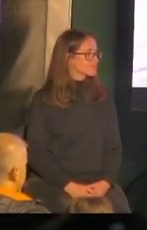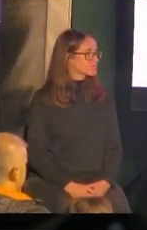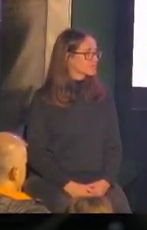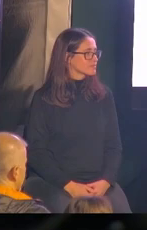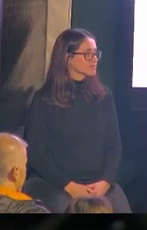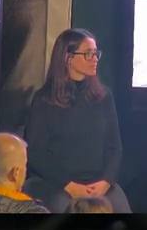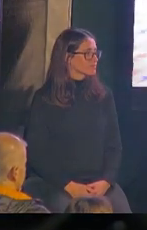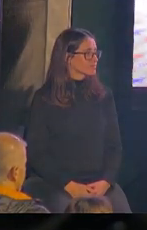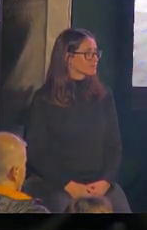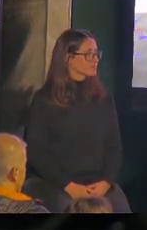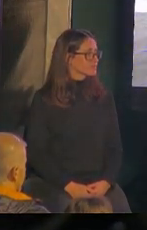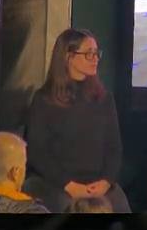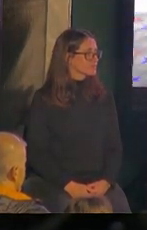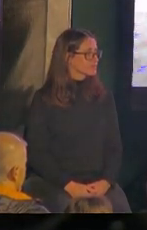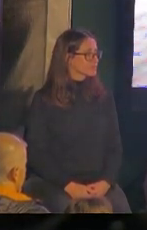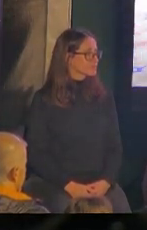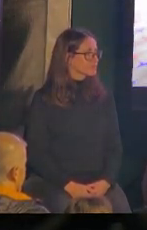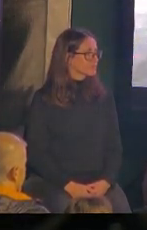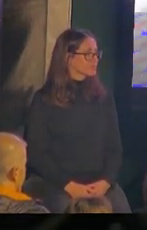Val.